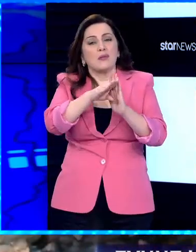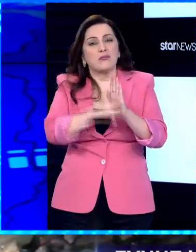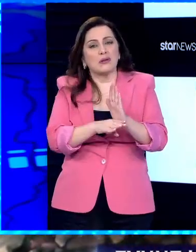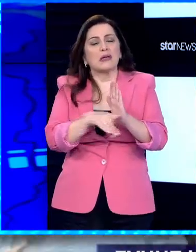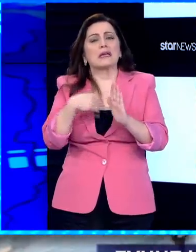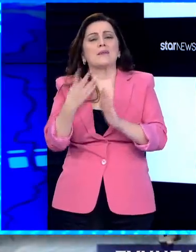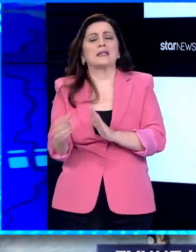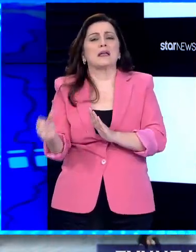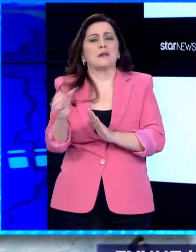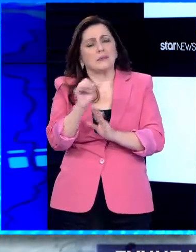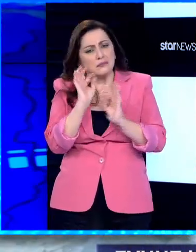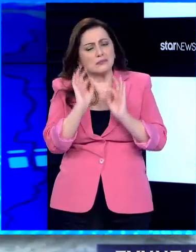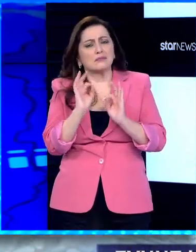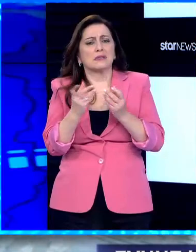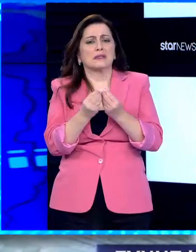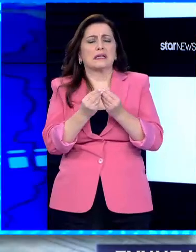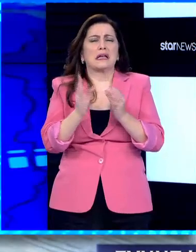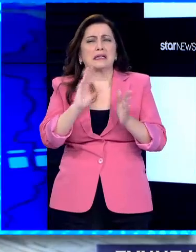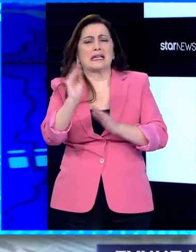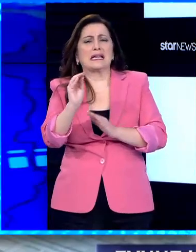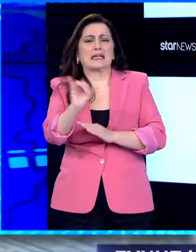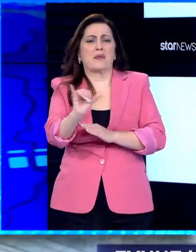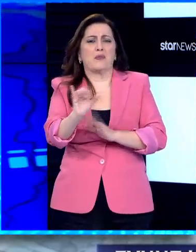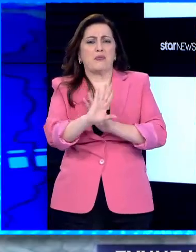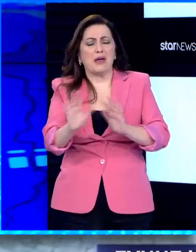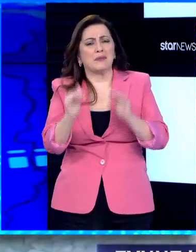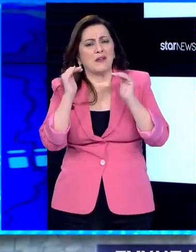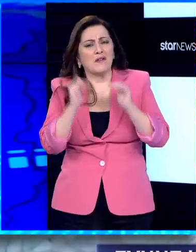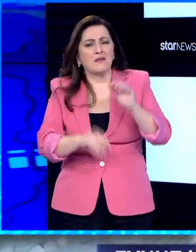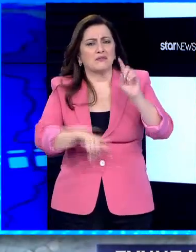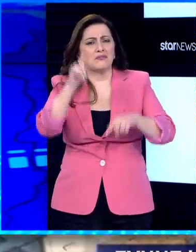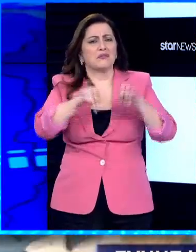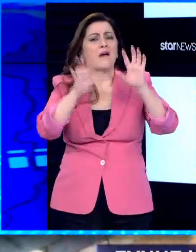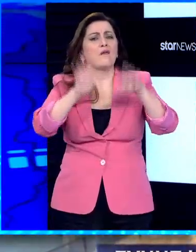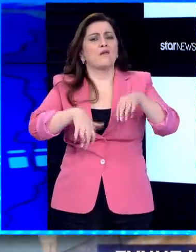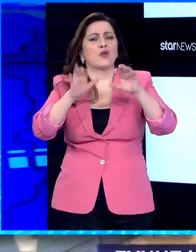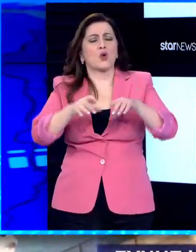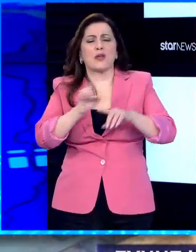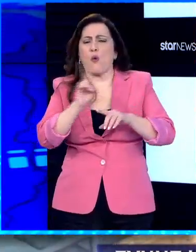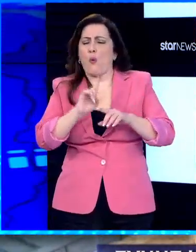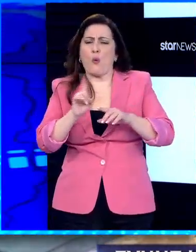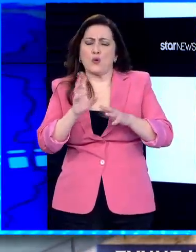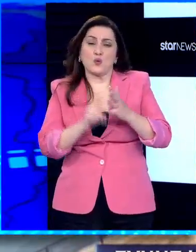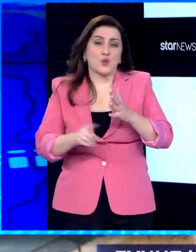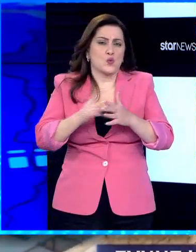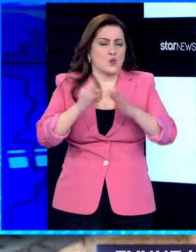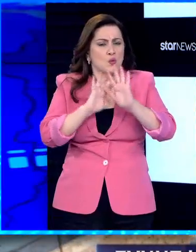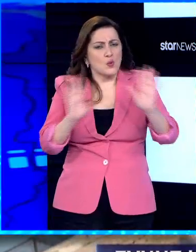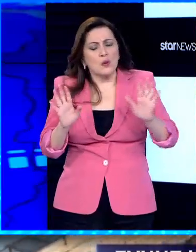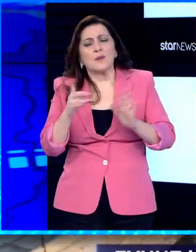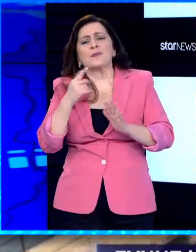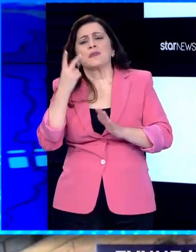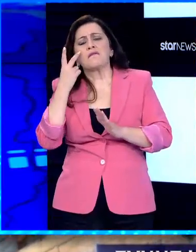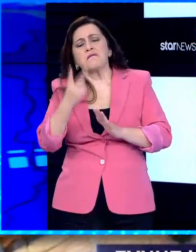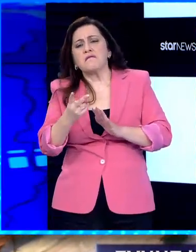κανονικά επίπεδα για την εποχή Τετάρτη προς Πέμπτη, όπου θα συνεχιστούν κάποιες τοπικές βροχές, όχι όμως ιδιαίτερα έντονες, και από ό,τι